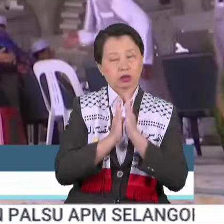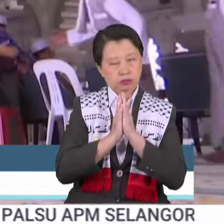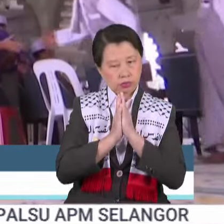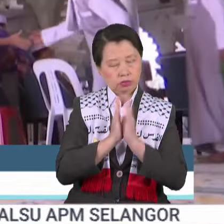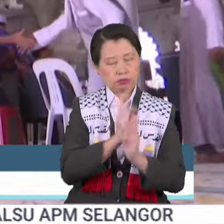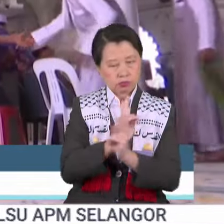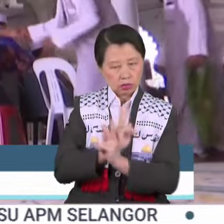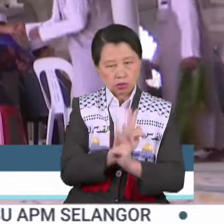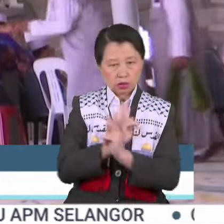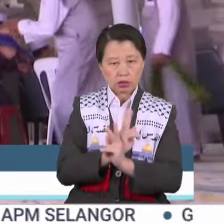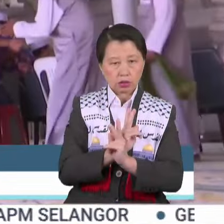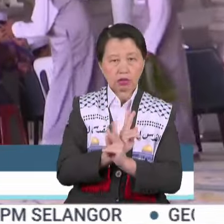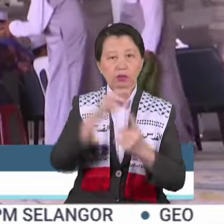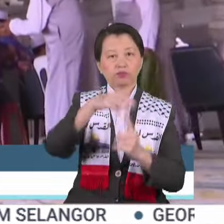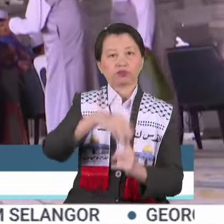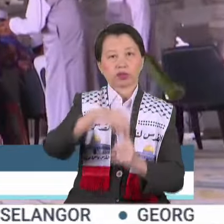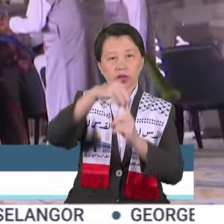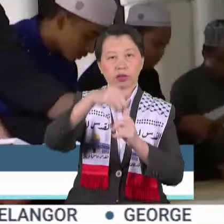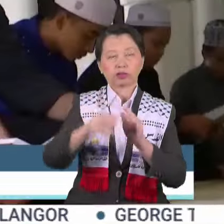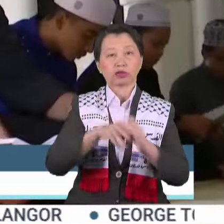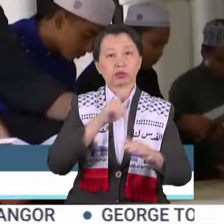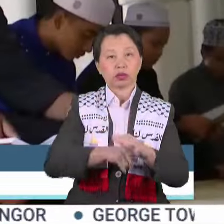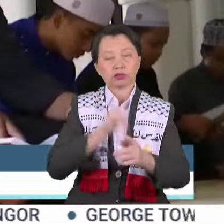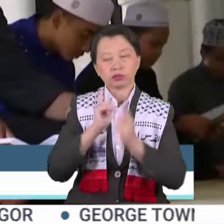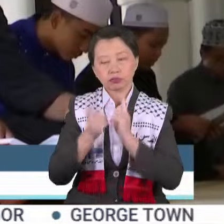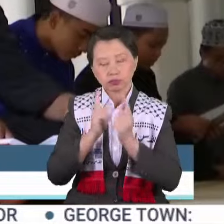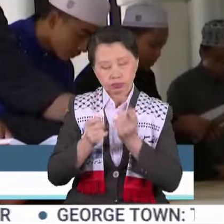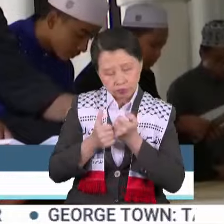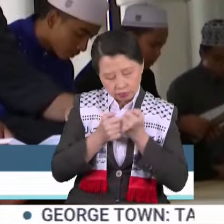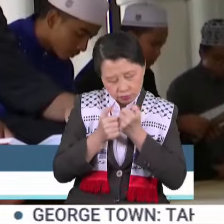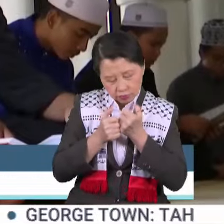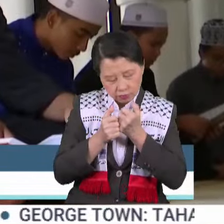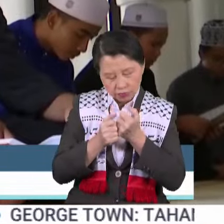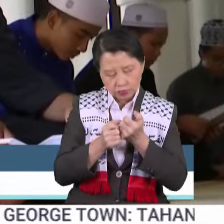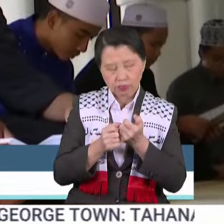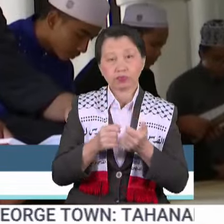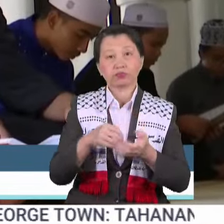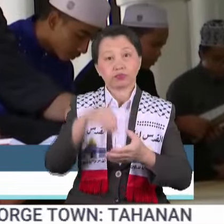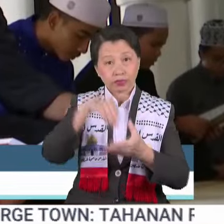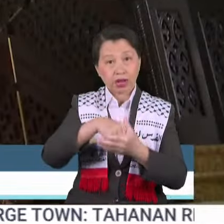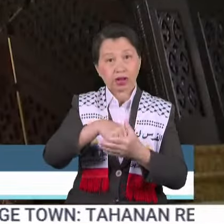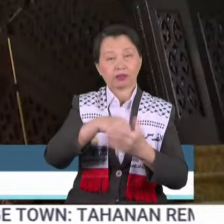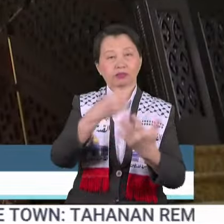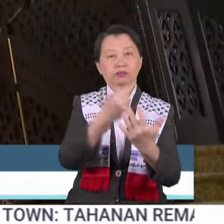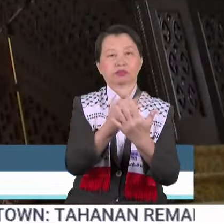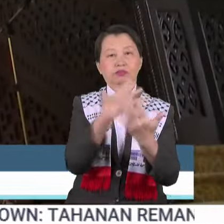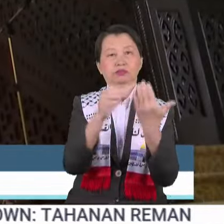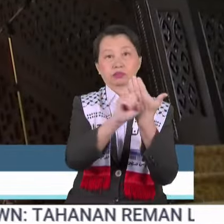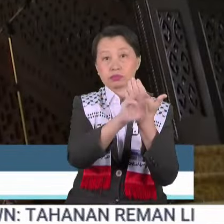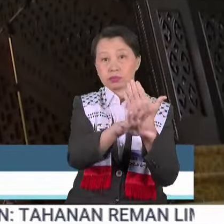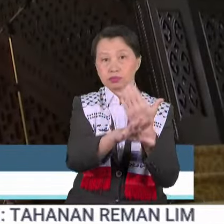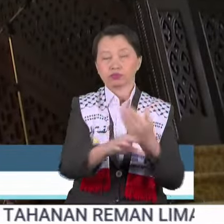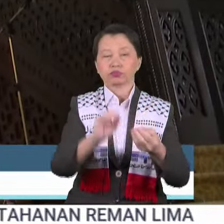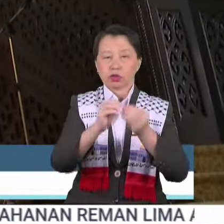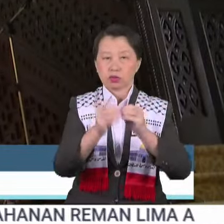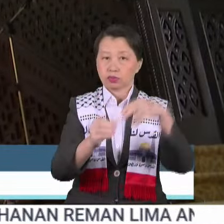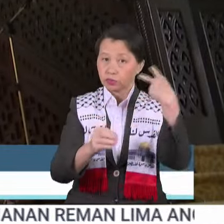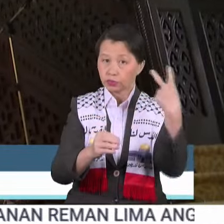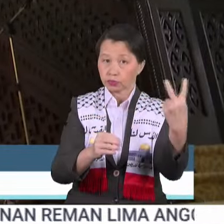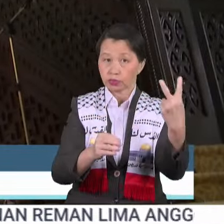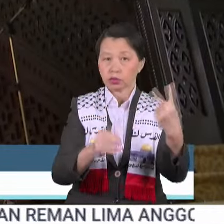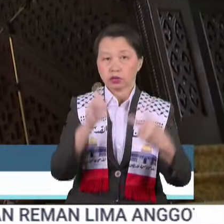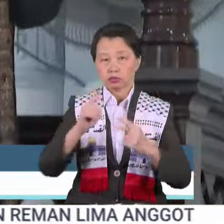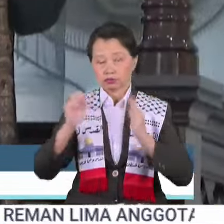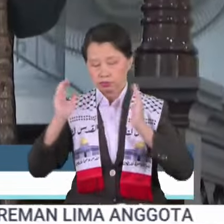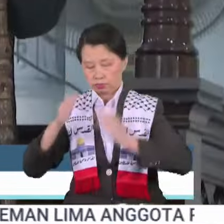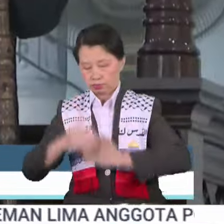lebih berhati-hati, terutamanya ketika berbicara melalui penulisan di media sosial. Keduanya, kepentingan